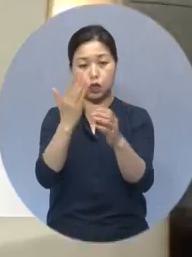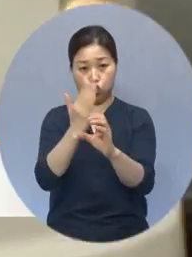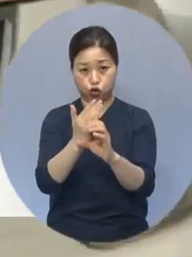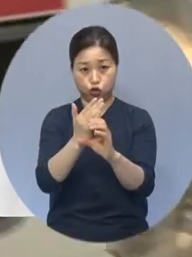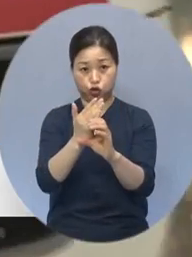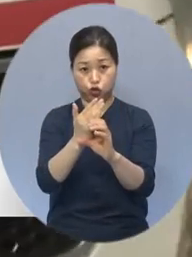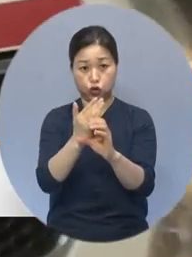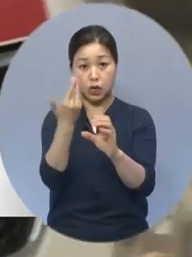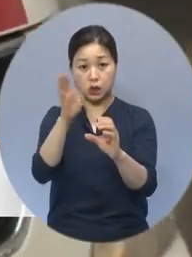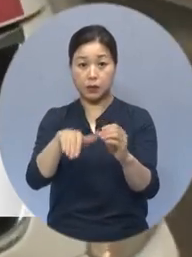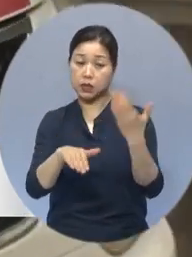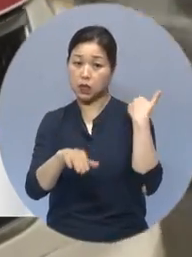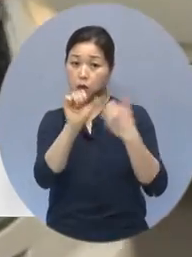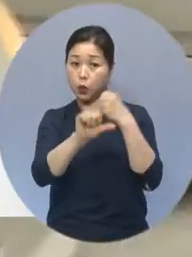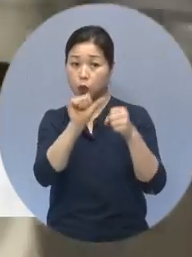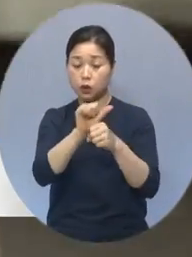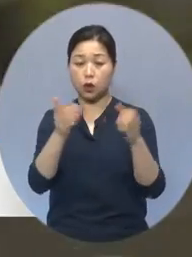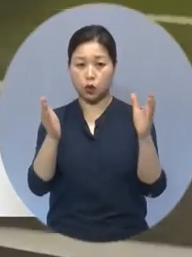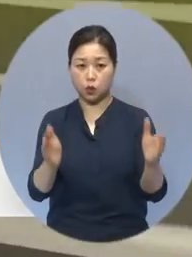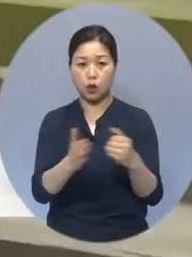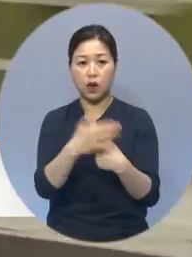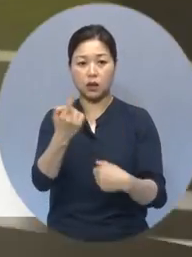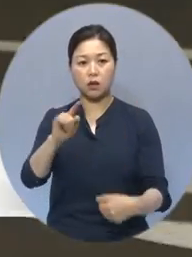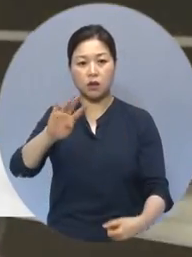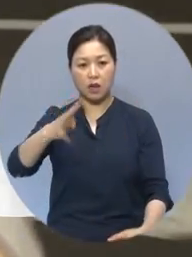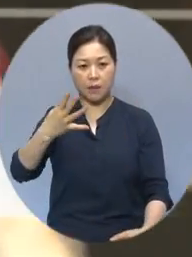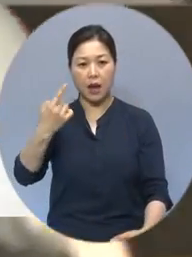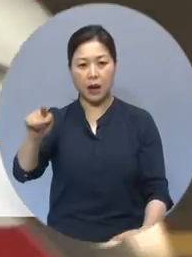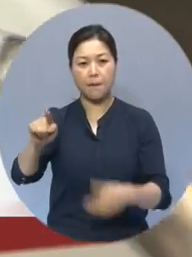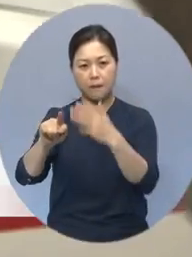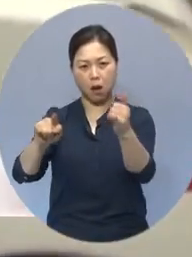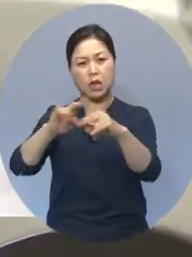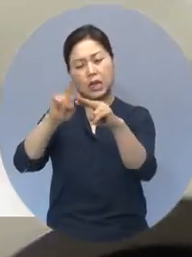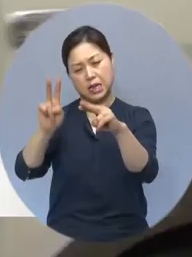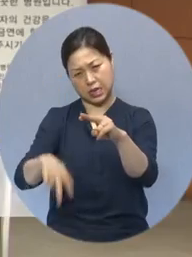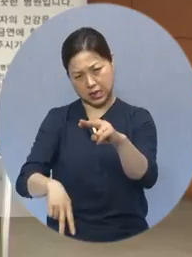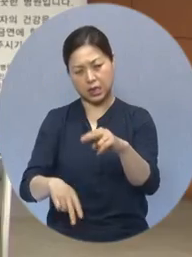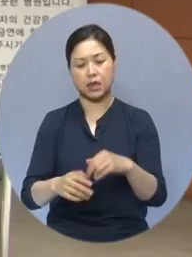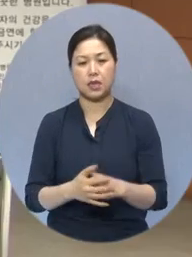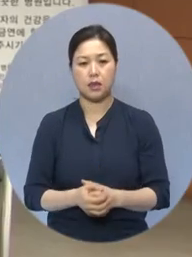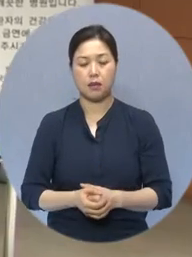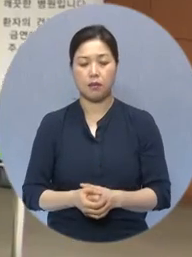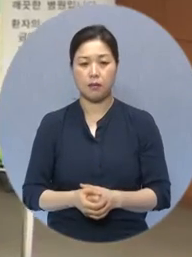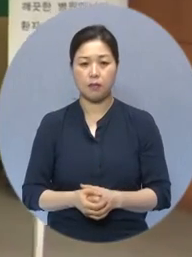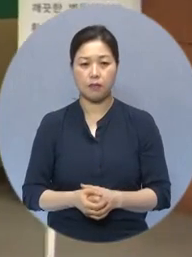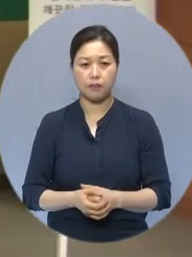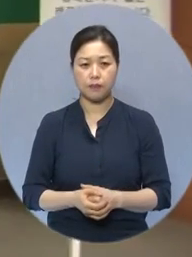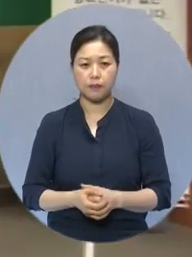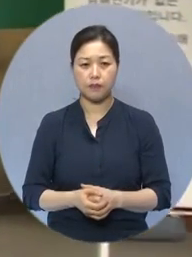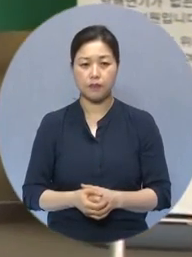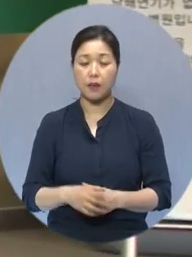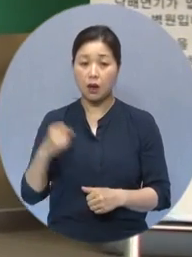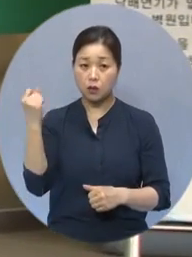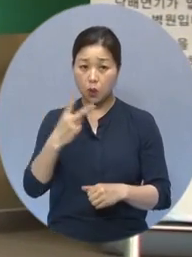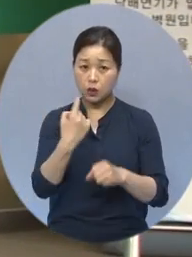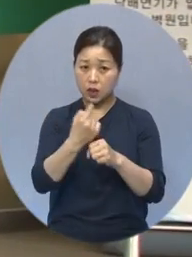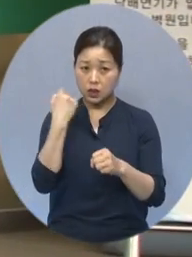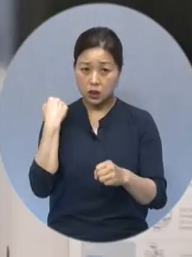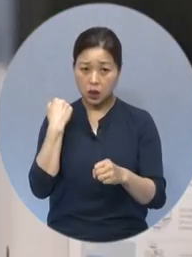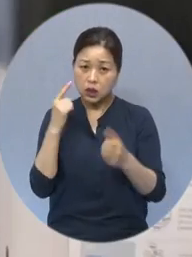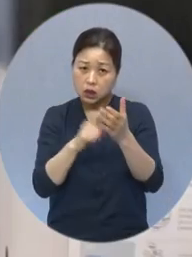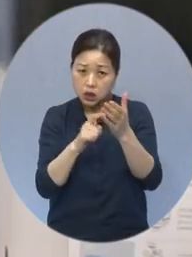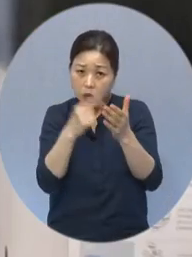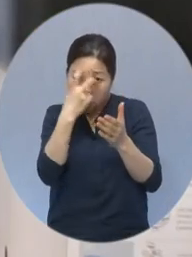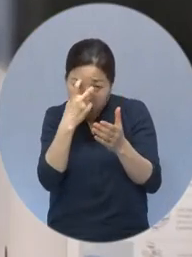최근 5년간 1400 한 명의 인력이 퇴사한 것으로 드러났습니다 또한 지난해 응급 관리